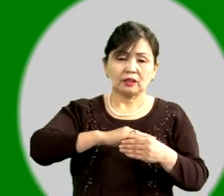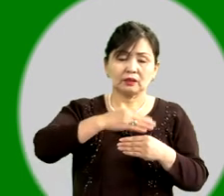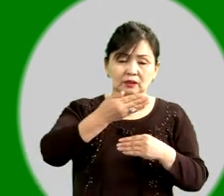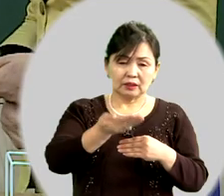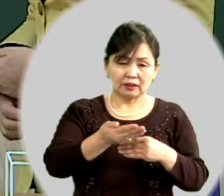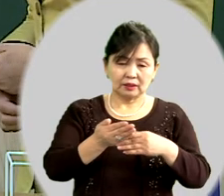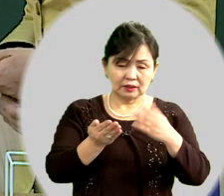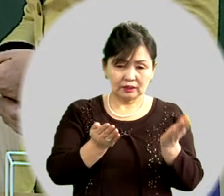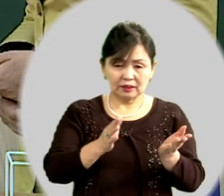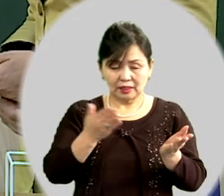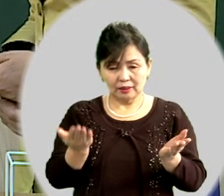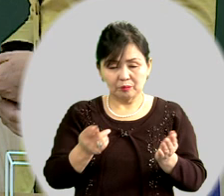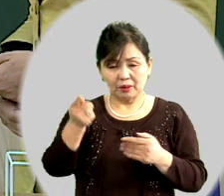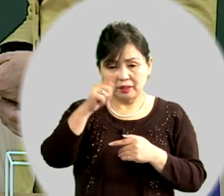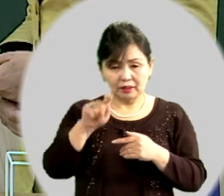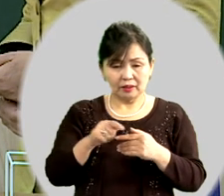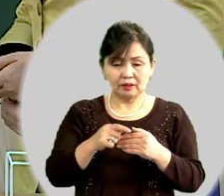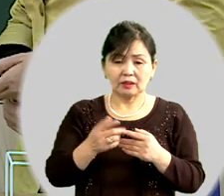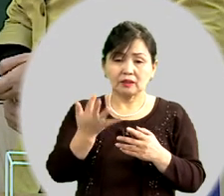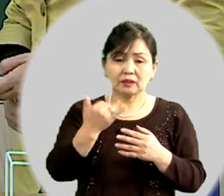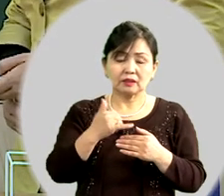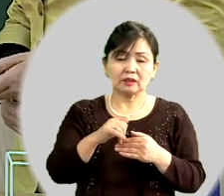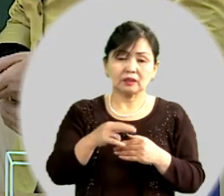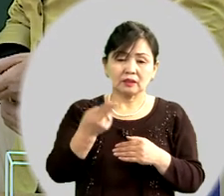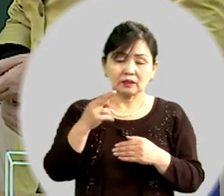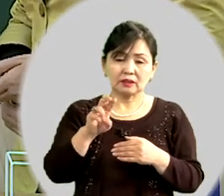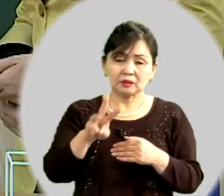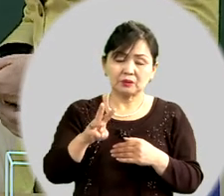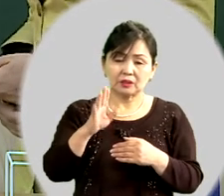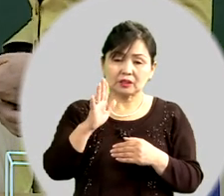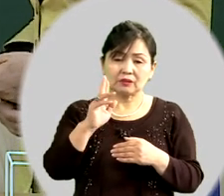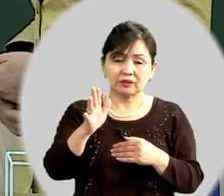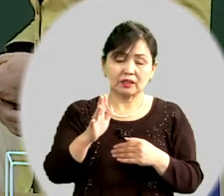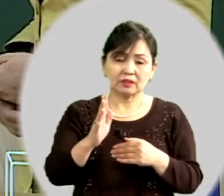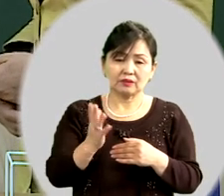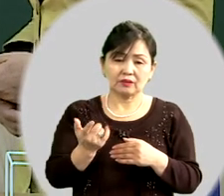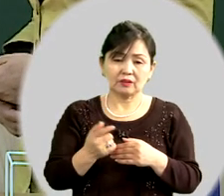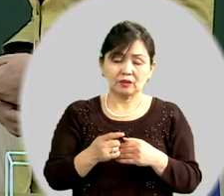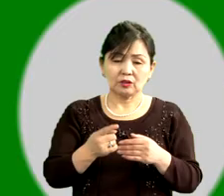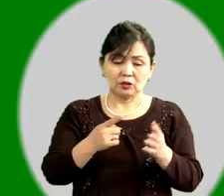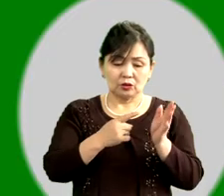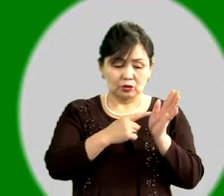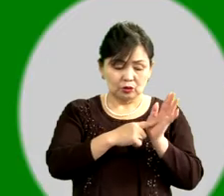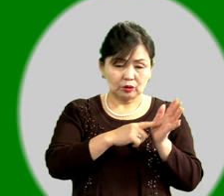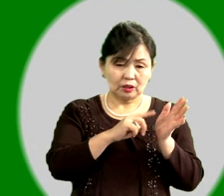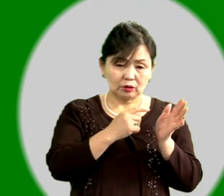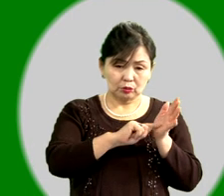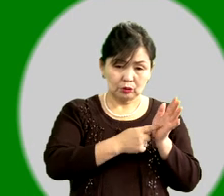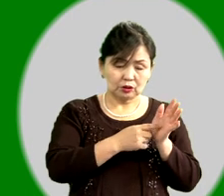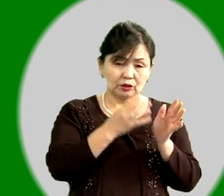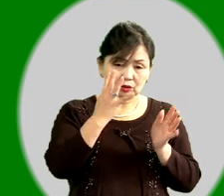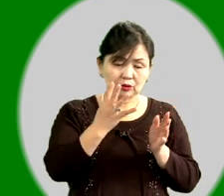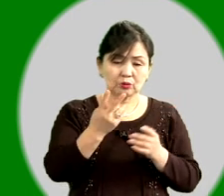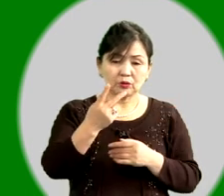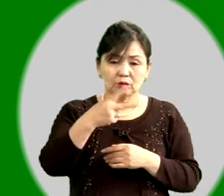байх. Дэлгэсийн талбай хэдэн дециметр квадрат вэ? Мөн 64-ийн 24